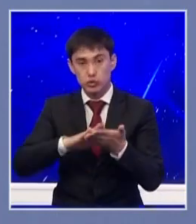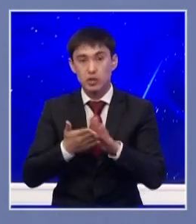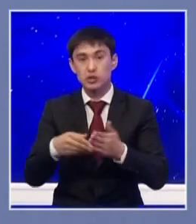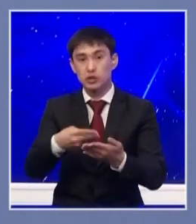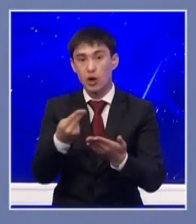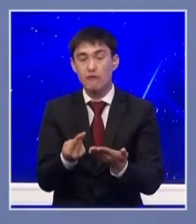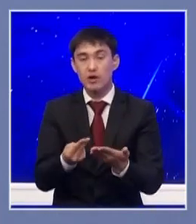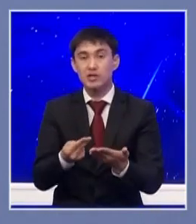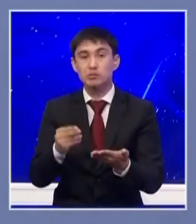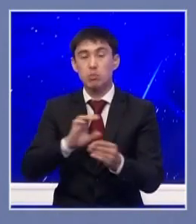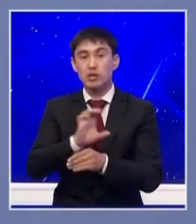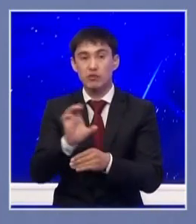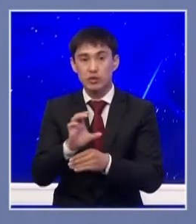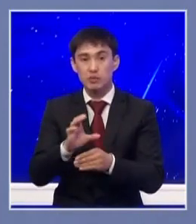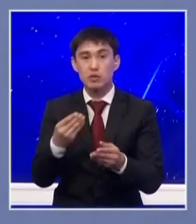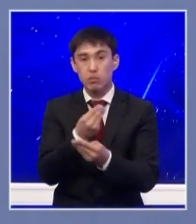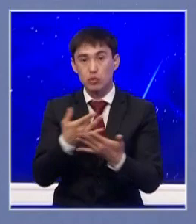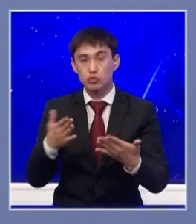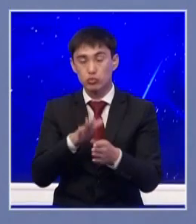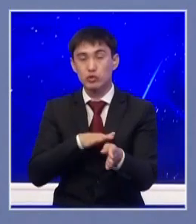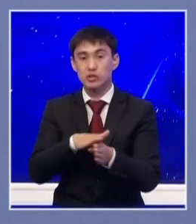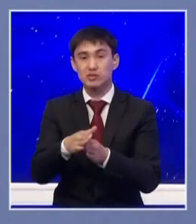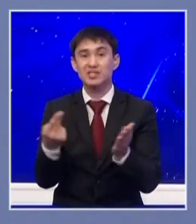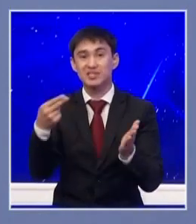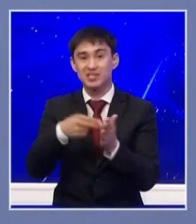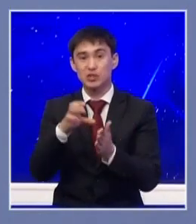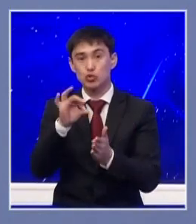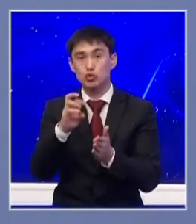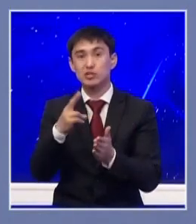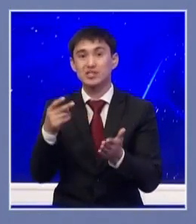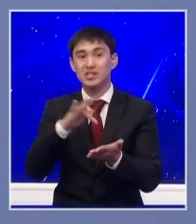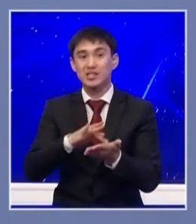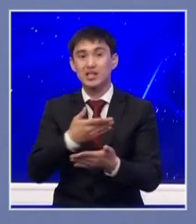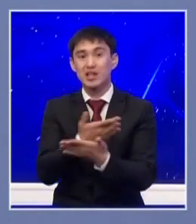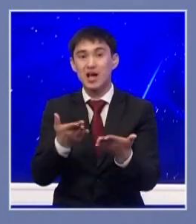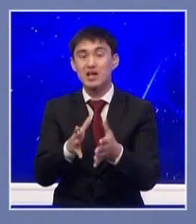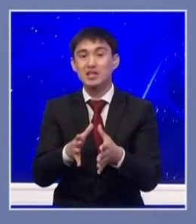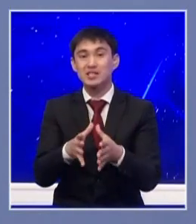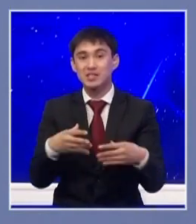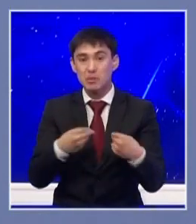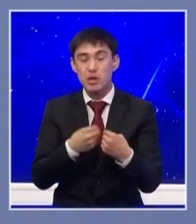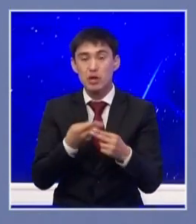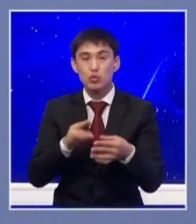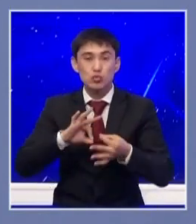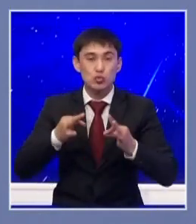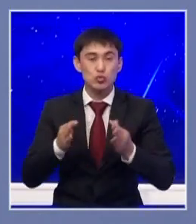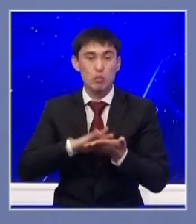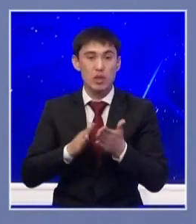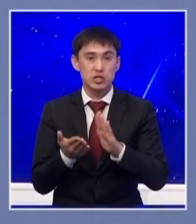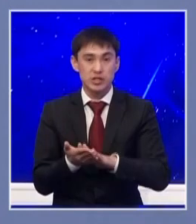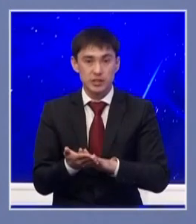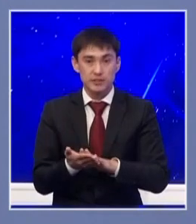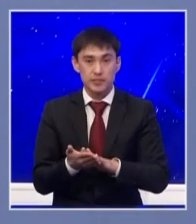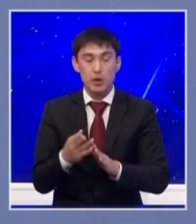договора с производителями и их продукция будет реализовываться социальном центре жаннуя для семьи которые находятся в трудном положении